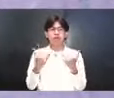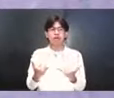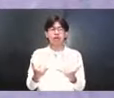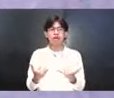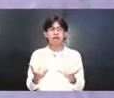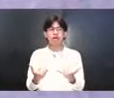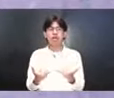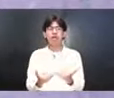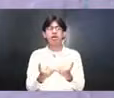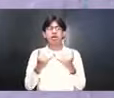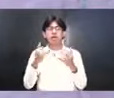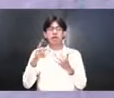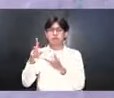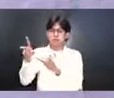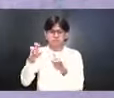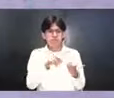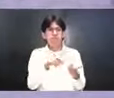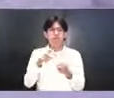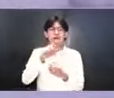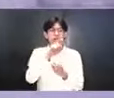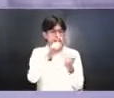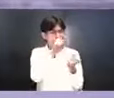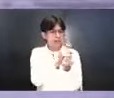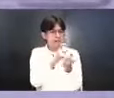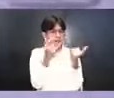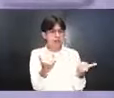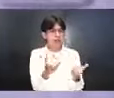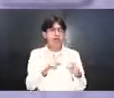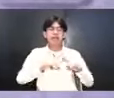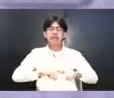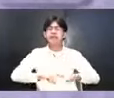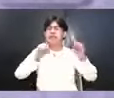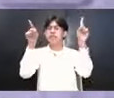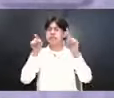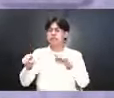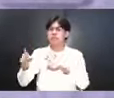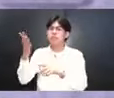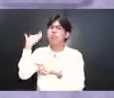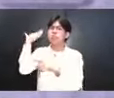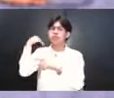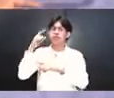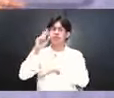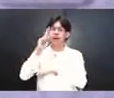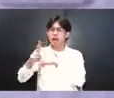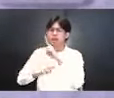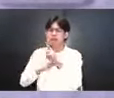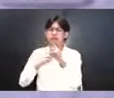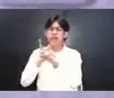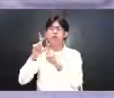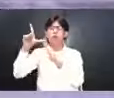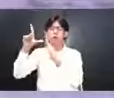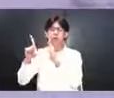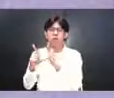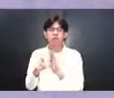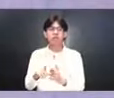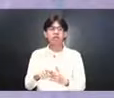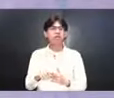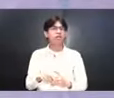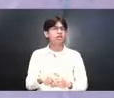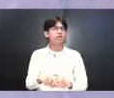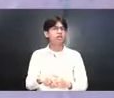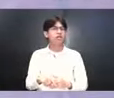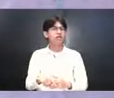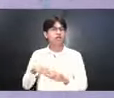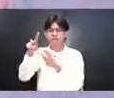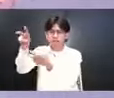panahon ngayon. May mga gusto silang universal laws na kailangan kunin na mag-a-apply